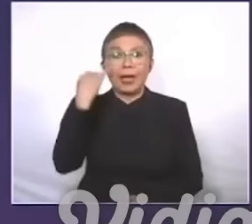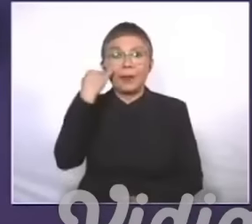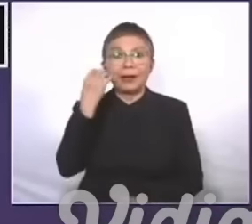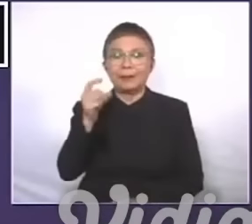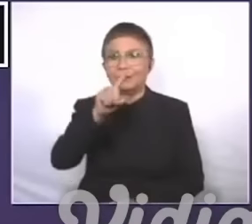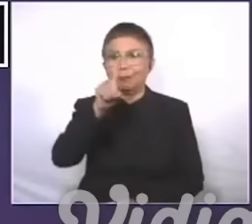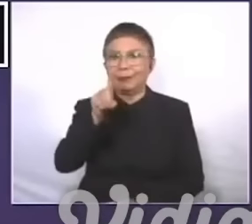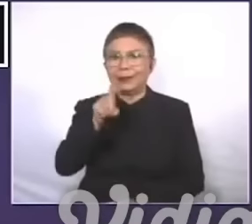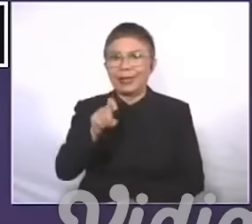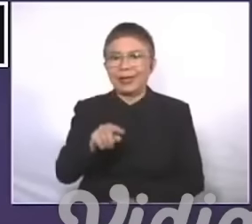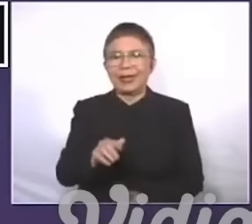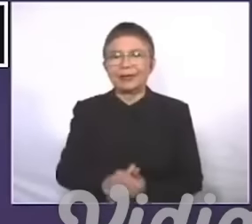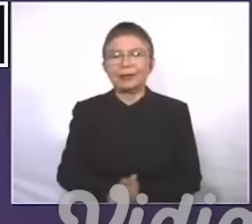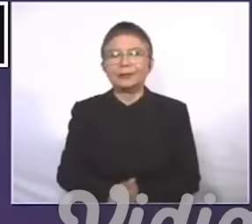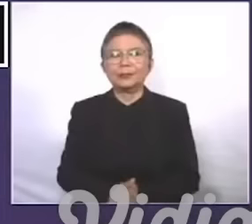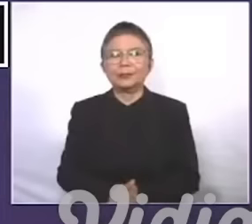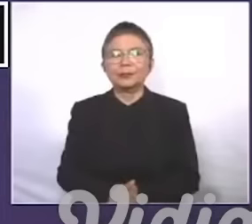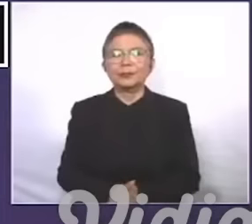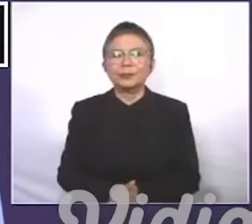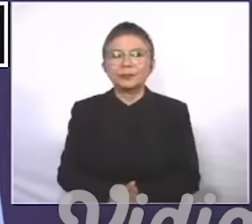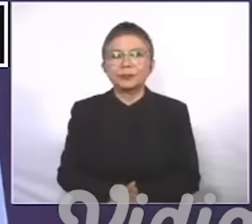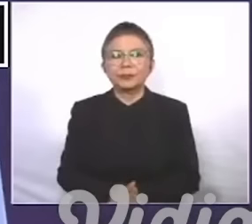Terima kasih, Pak Mahfud yang saya hormati.